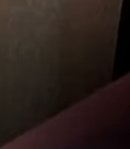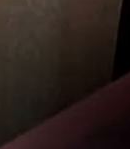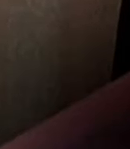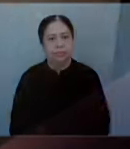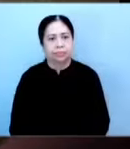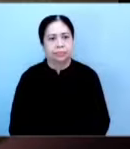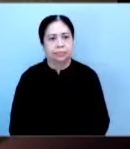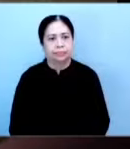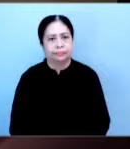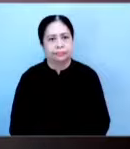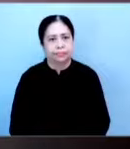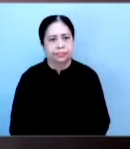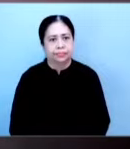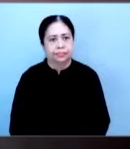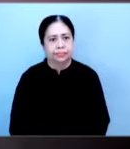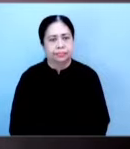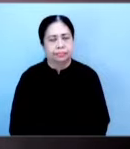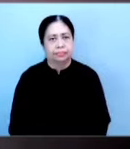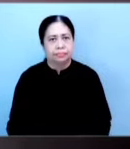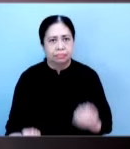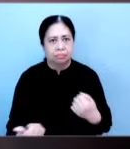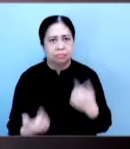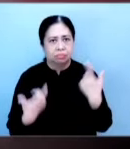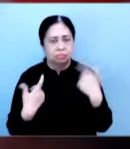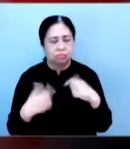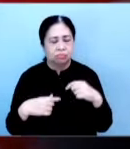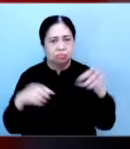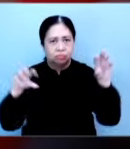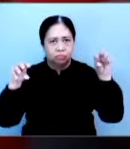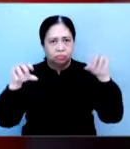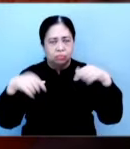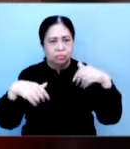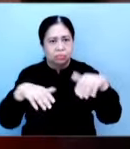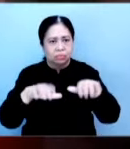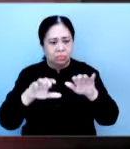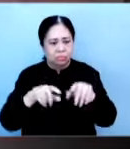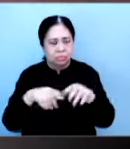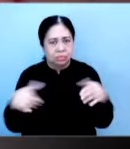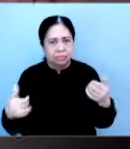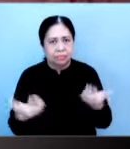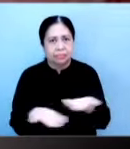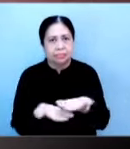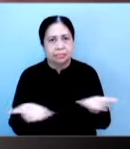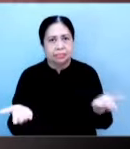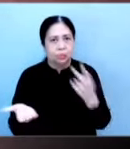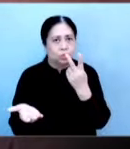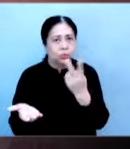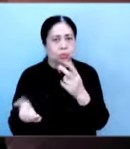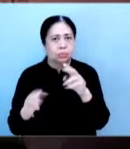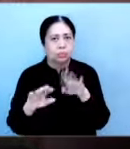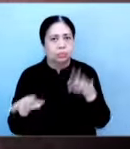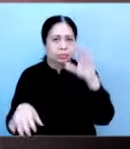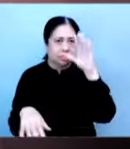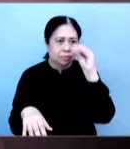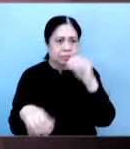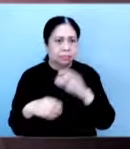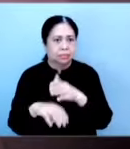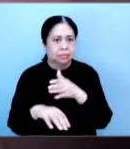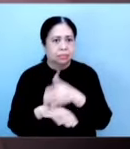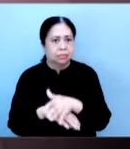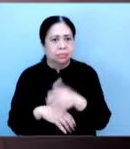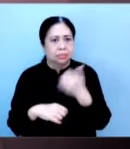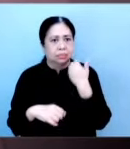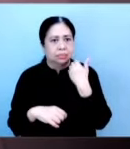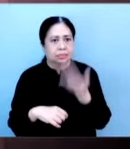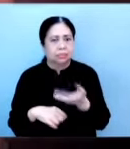bato pinaglalamayan ngayon sa Barangay malabanas Angeles City Pampanga ang dalawang batang lalaki matapos matagpuang